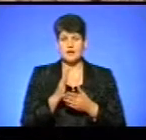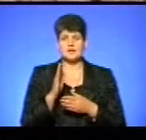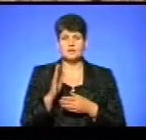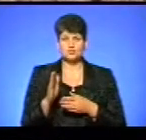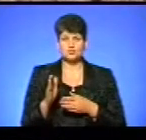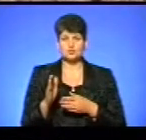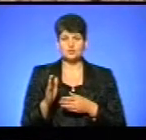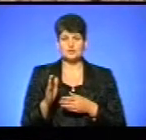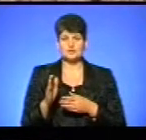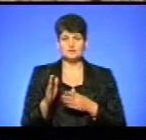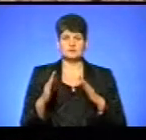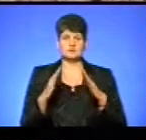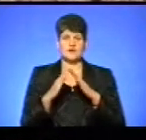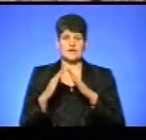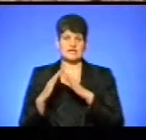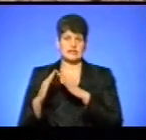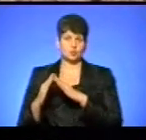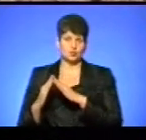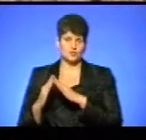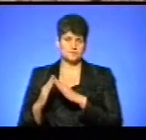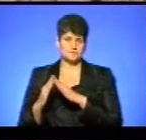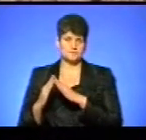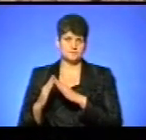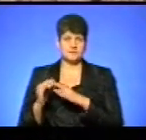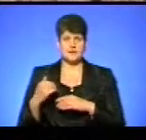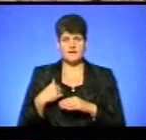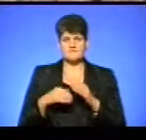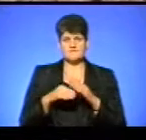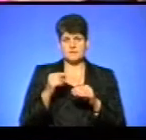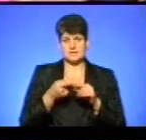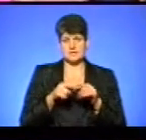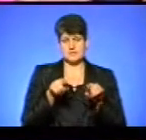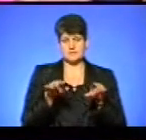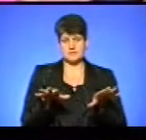в архітектурі. І тому я вибрала цю локацію.